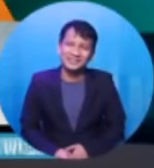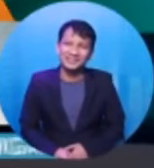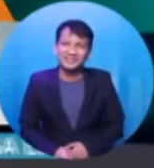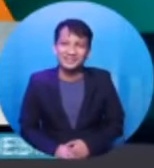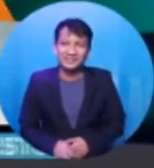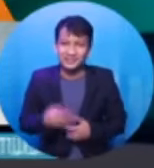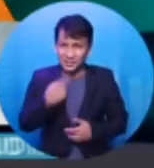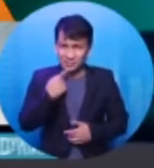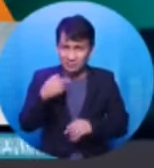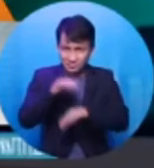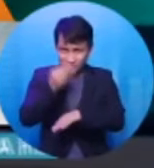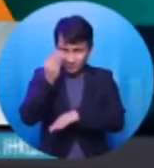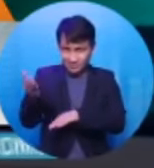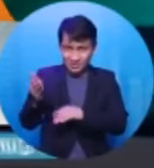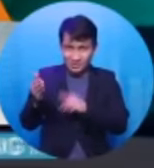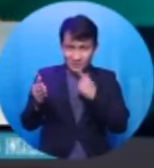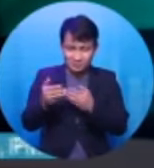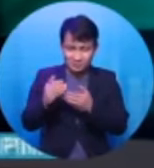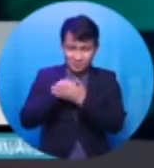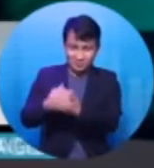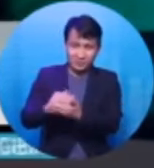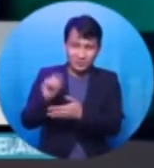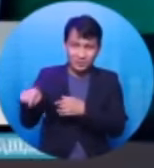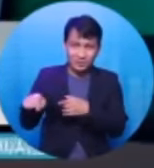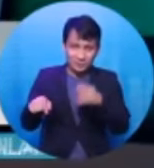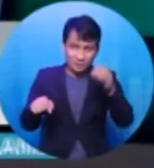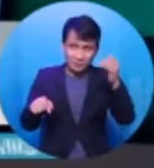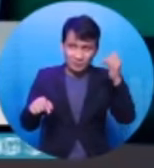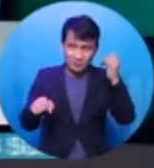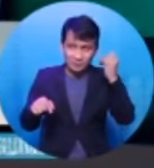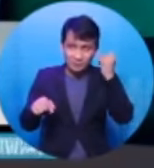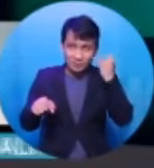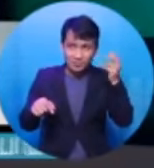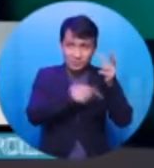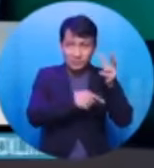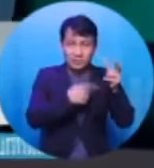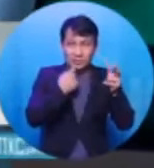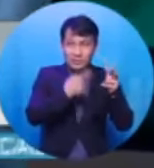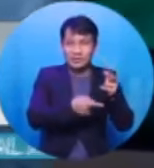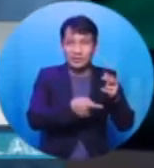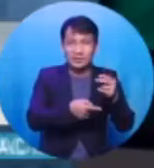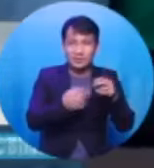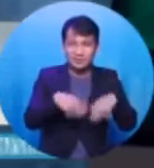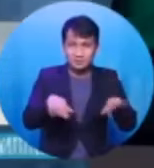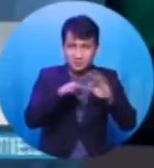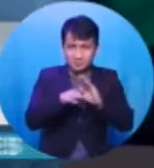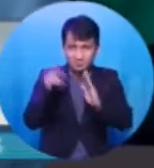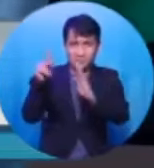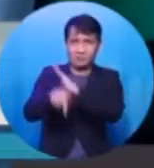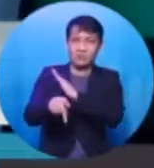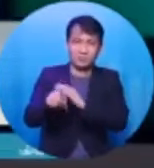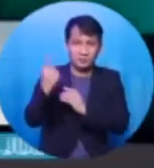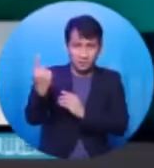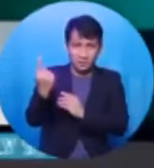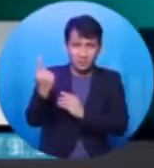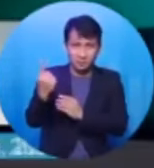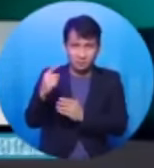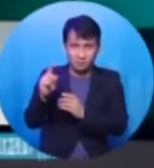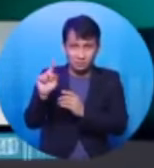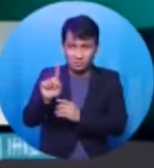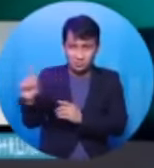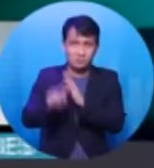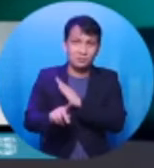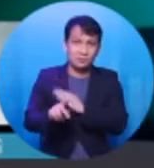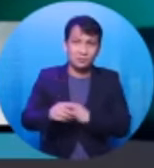Totoo ba ma'am na nagbanta kayo na kapag iniwan kayo ni Mr. John Rael, kayo po ay papatay ng tao at merong isang mamamatay?